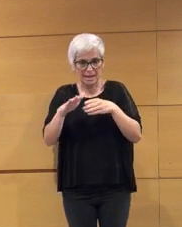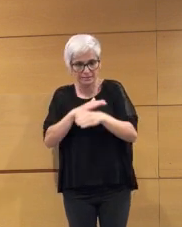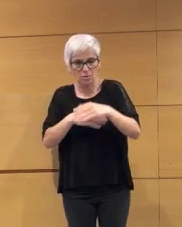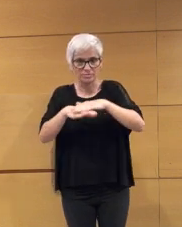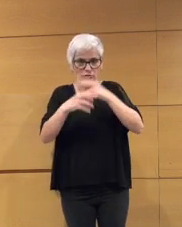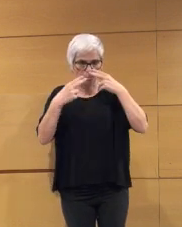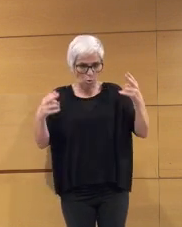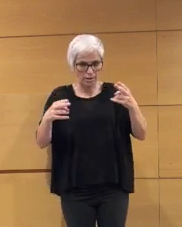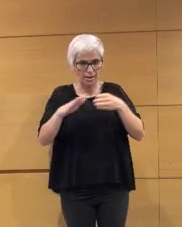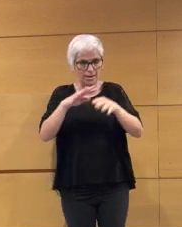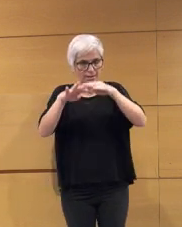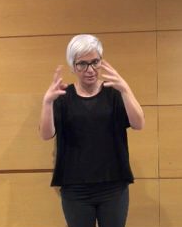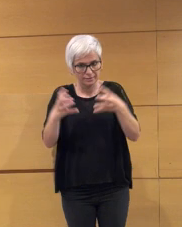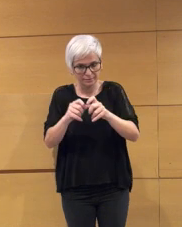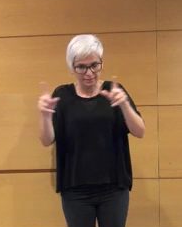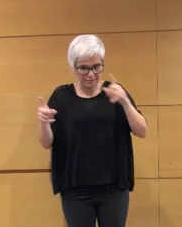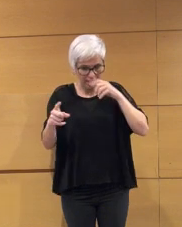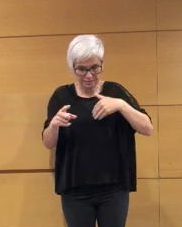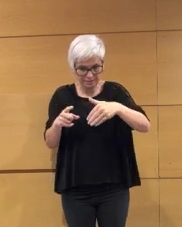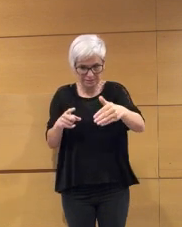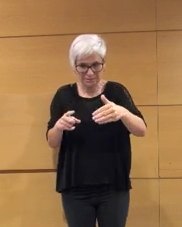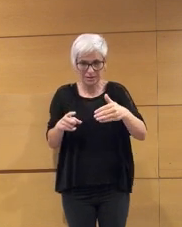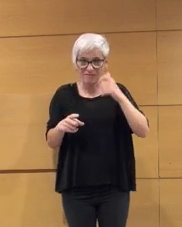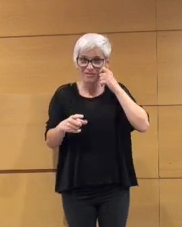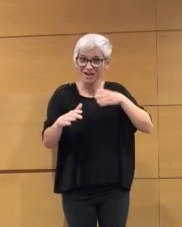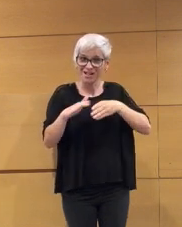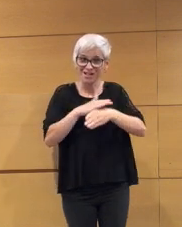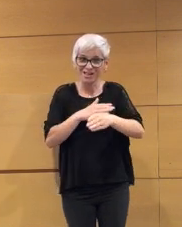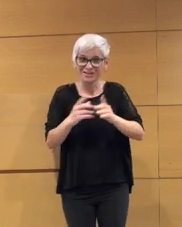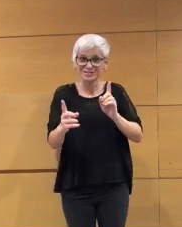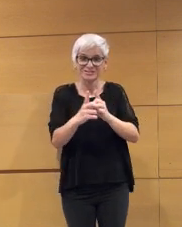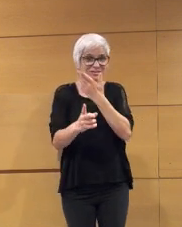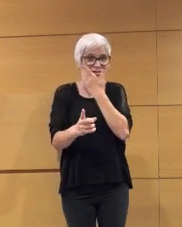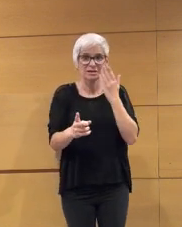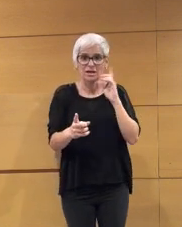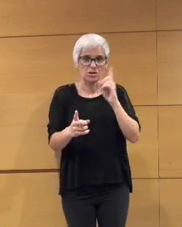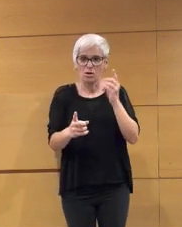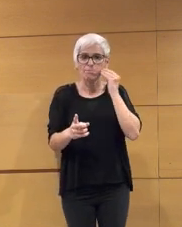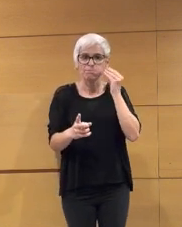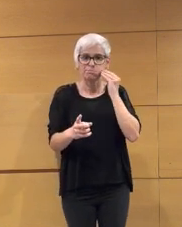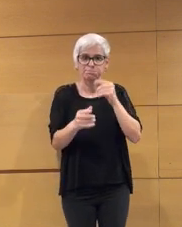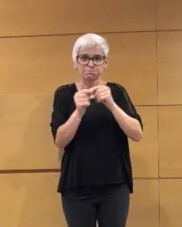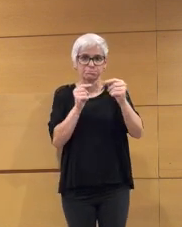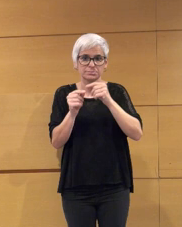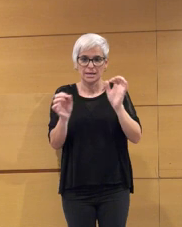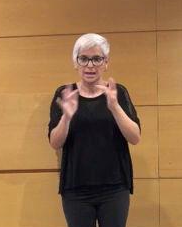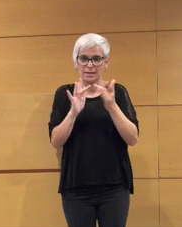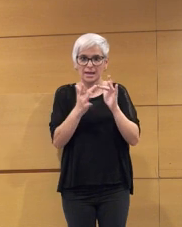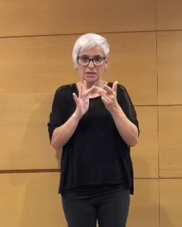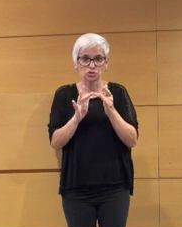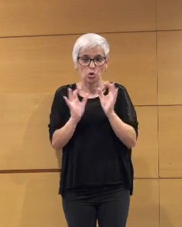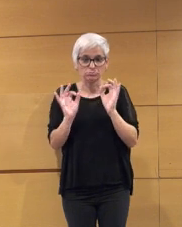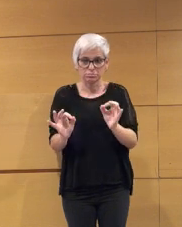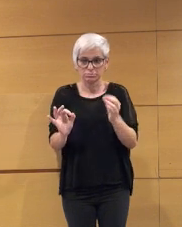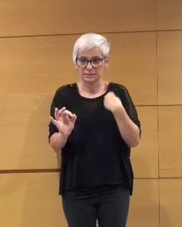administració d'aquí uns anys no serà físicament, sinó que serà virtualment. I la interacció que hi haurà